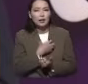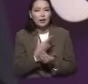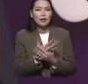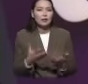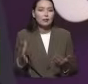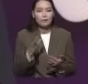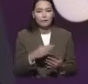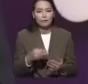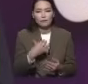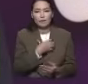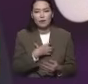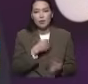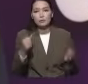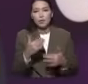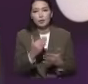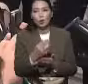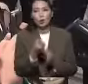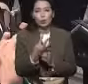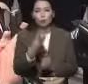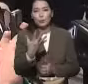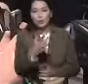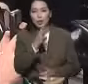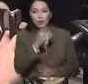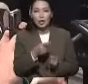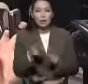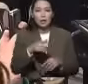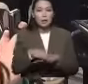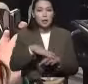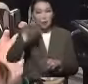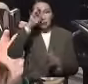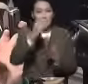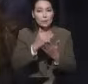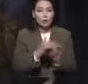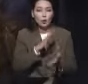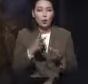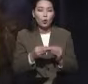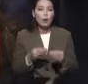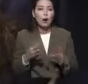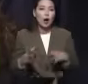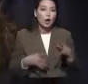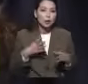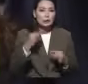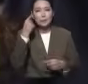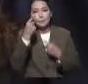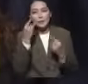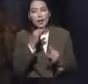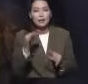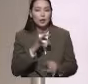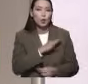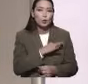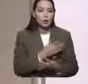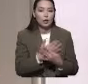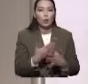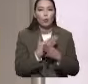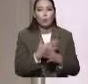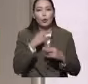жерде жинақталған. 14-35 жас аралығындағы тұрғындар мемлекеттік бағдарламалар бойынша кеңес алып, психологиялық және заңгерлік көмекке жүгіне